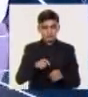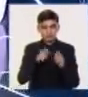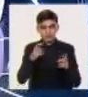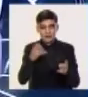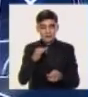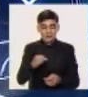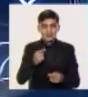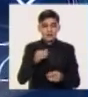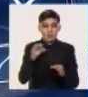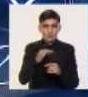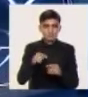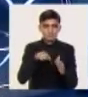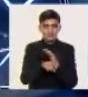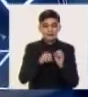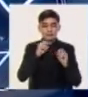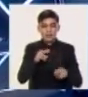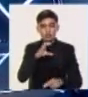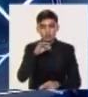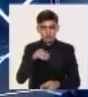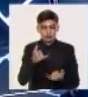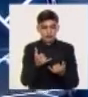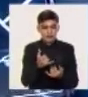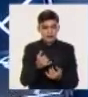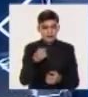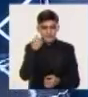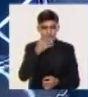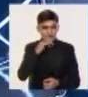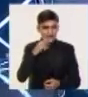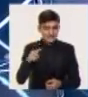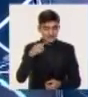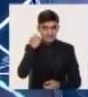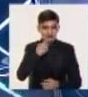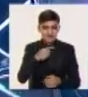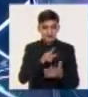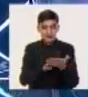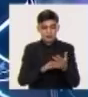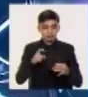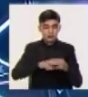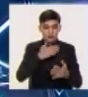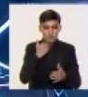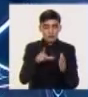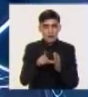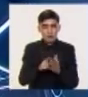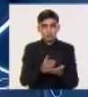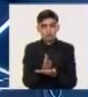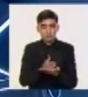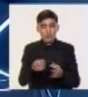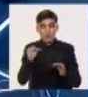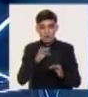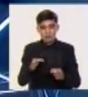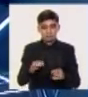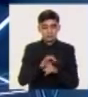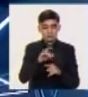покупателей будут поступать именно на них, а не как сейчас на счета физических лиц, не зарегистрированных в налоговых службах как